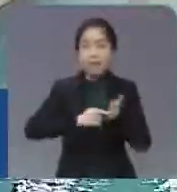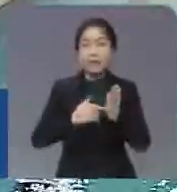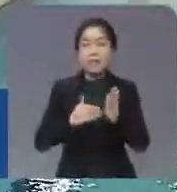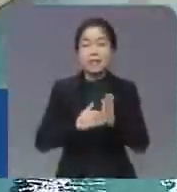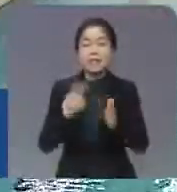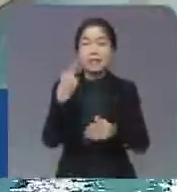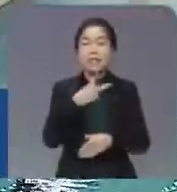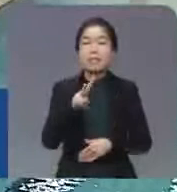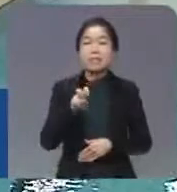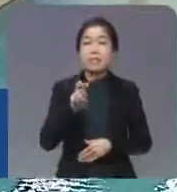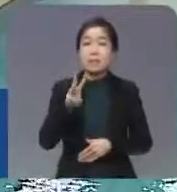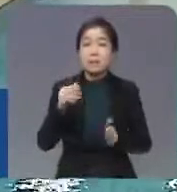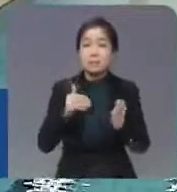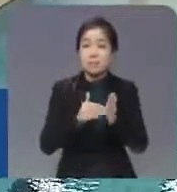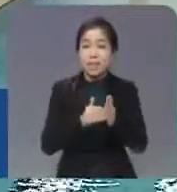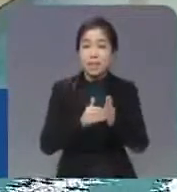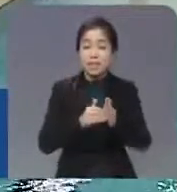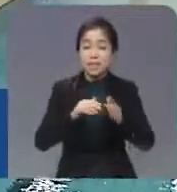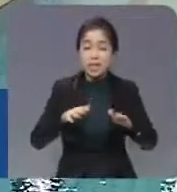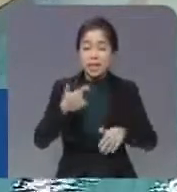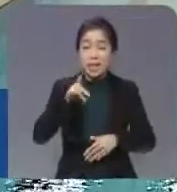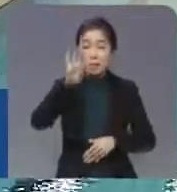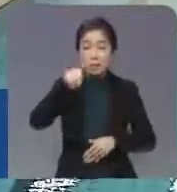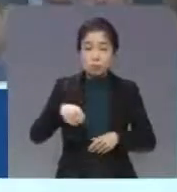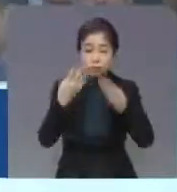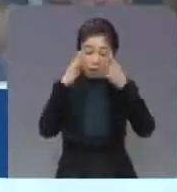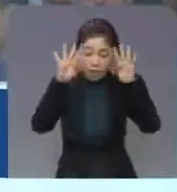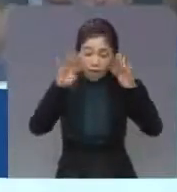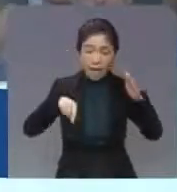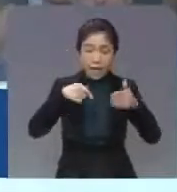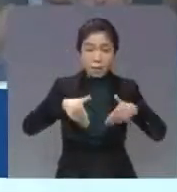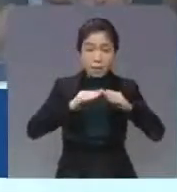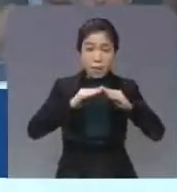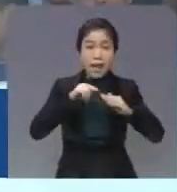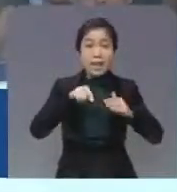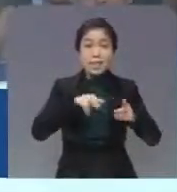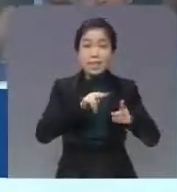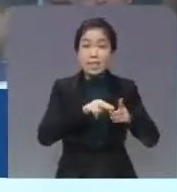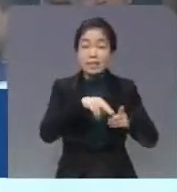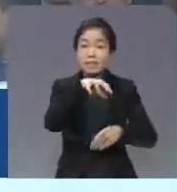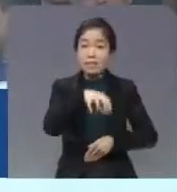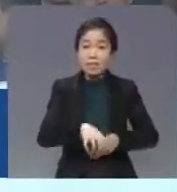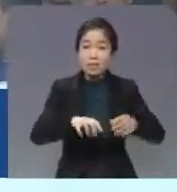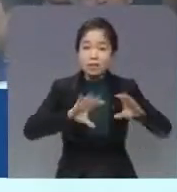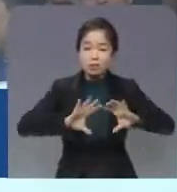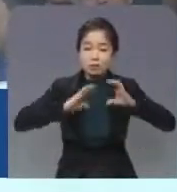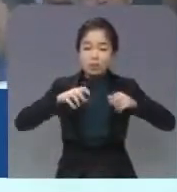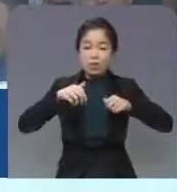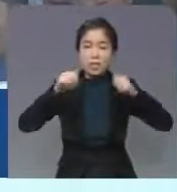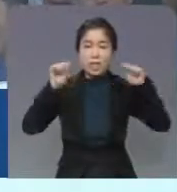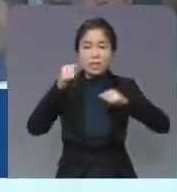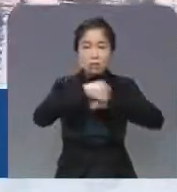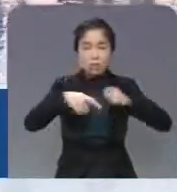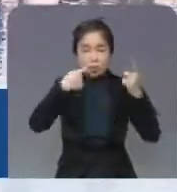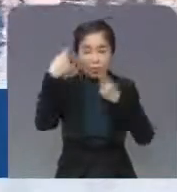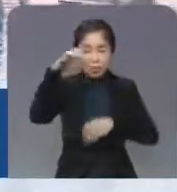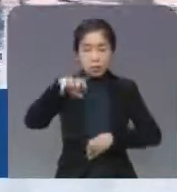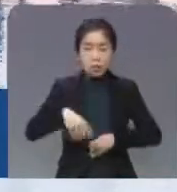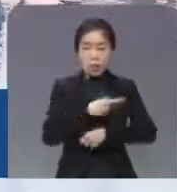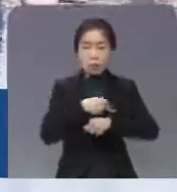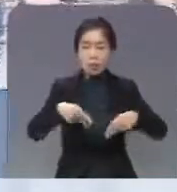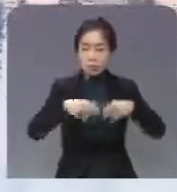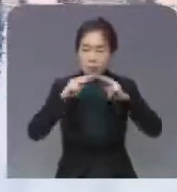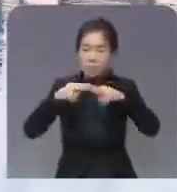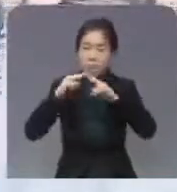오는 2023년까지 남부대안에 건립될 한국수영진흥센터에는 국제스포츠기념관과 수영시설